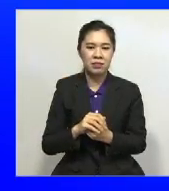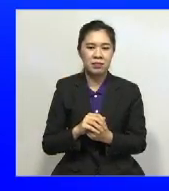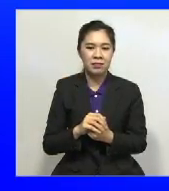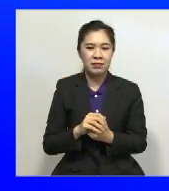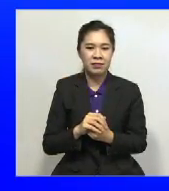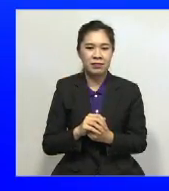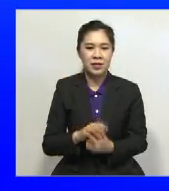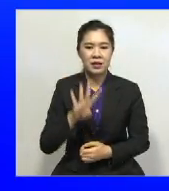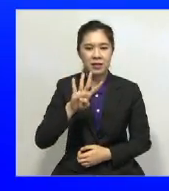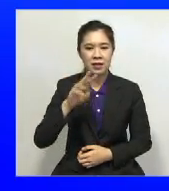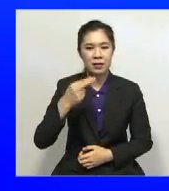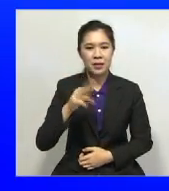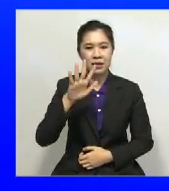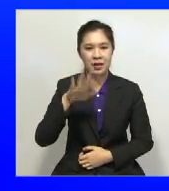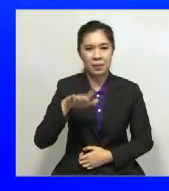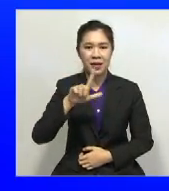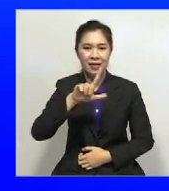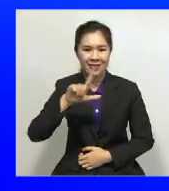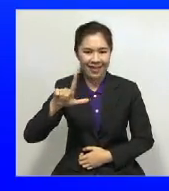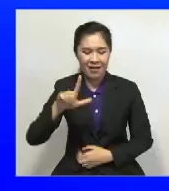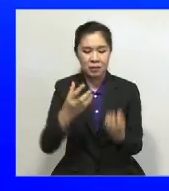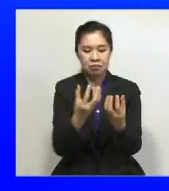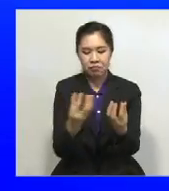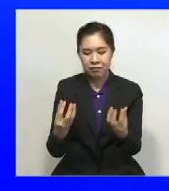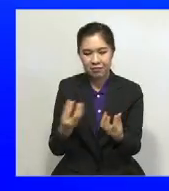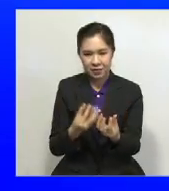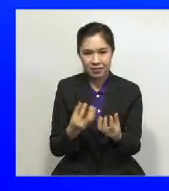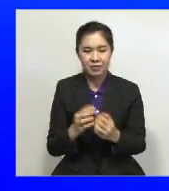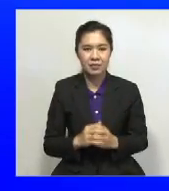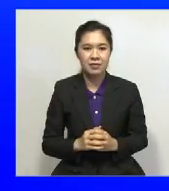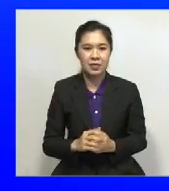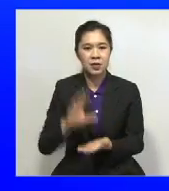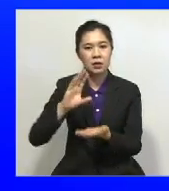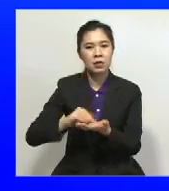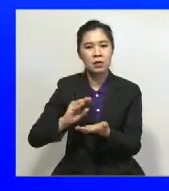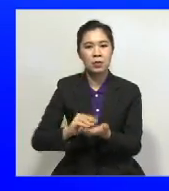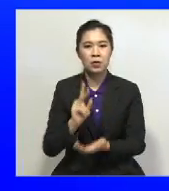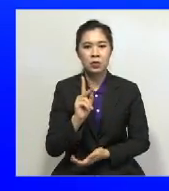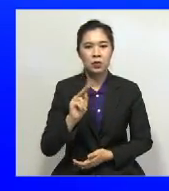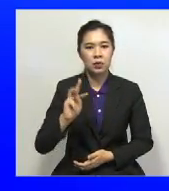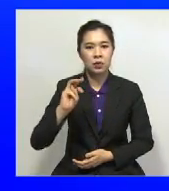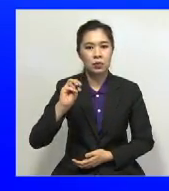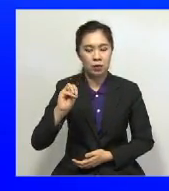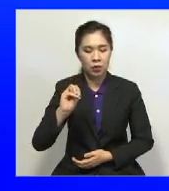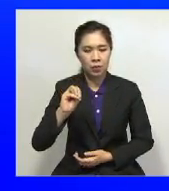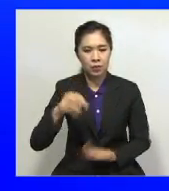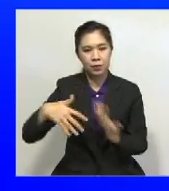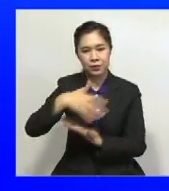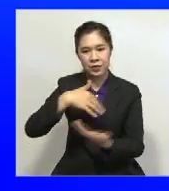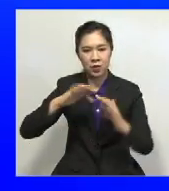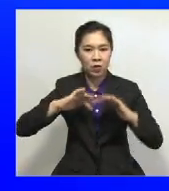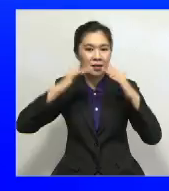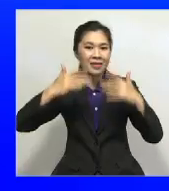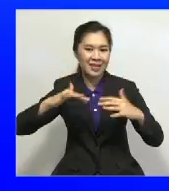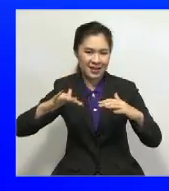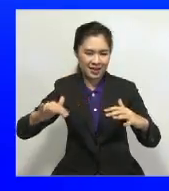าณมากถึง 45,000 ล้านชิ้นค่ะข้อมูลอีกด้านหนึ่งนะคะจากกรมควบคุมมลพิษแล้วก็กรมทรัพยากรทางทะ